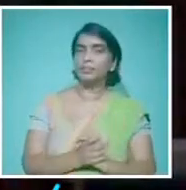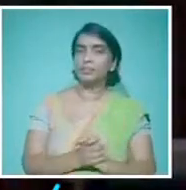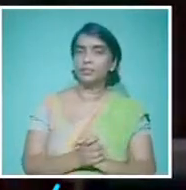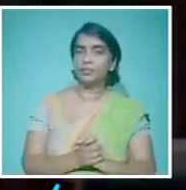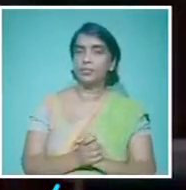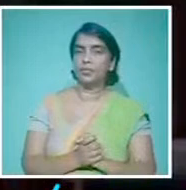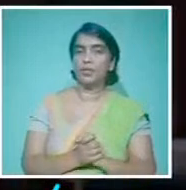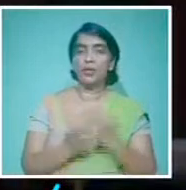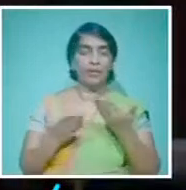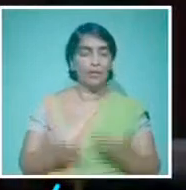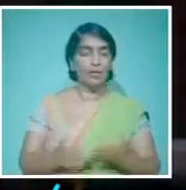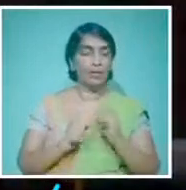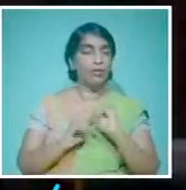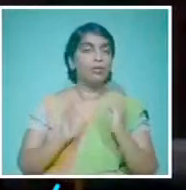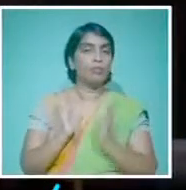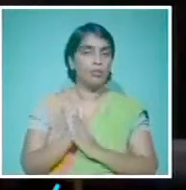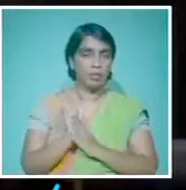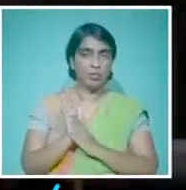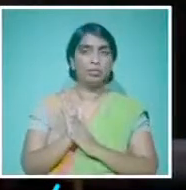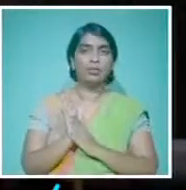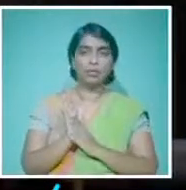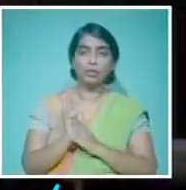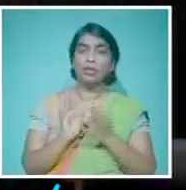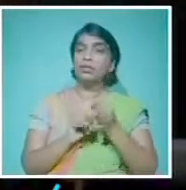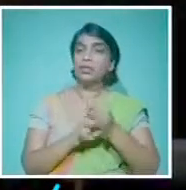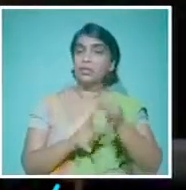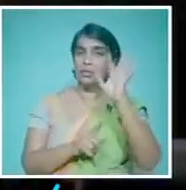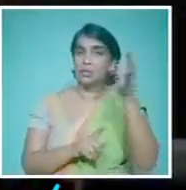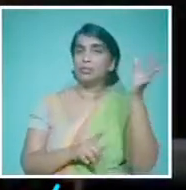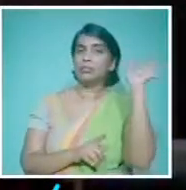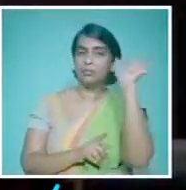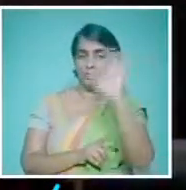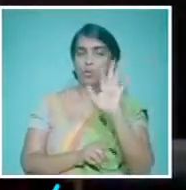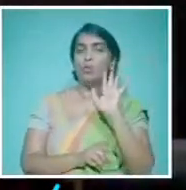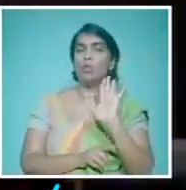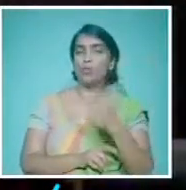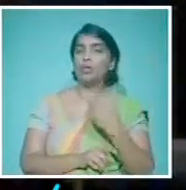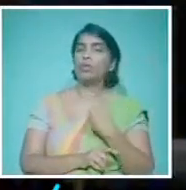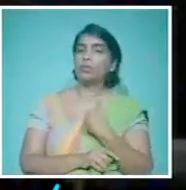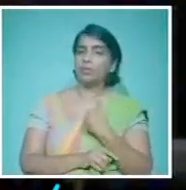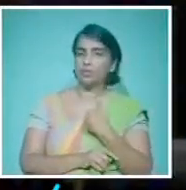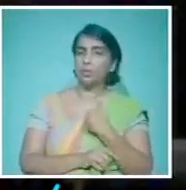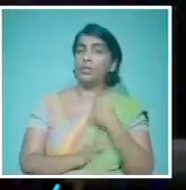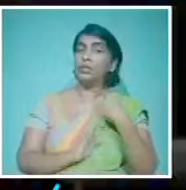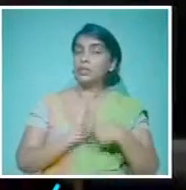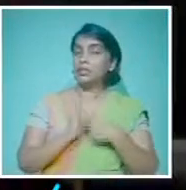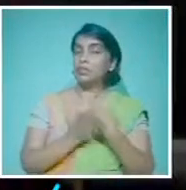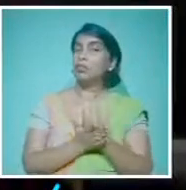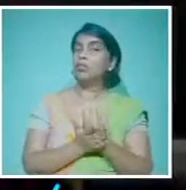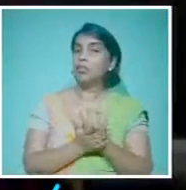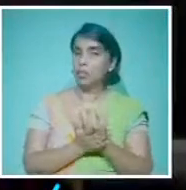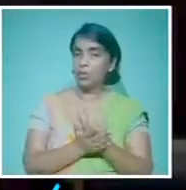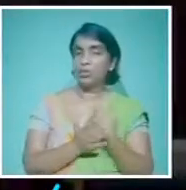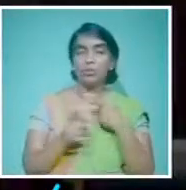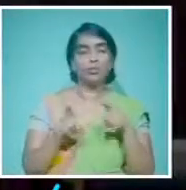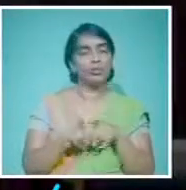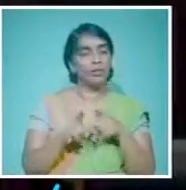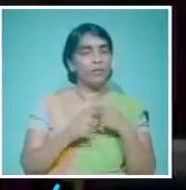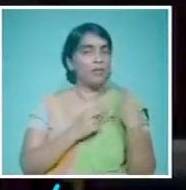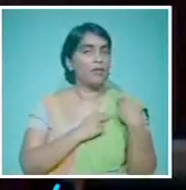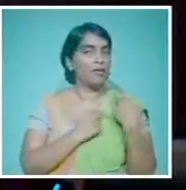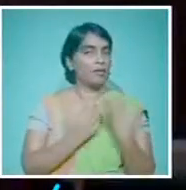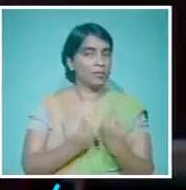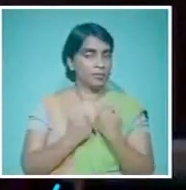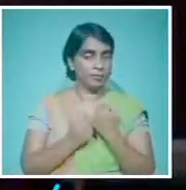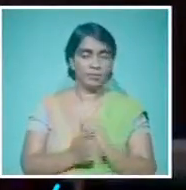වත්මන් අගමැතිවරයා තමයි ජනාධිපතිවරයා බවට පත් වෙන්න ඕනේ කියලා අපි Sri Lanka podu jana peramuna hati ya tapi ya wakki imbar